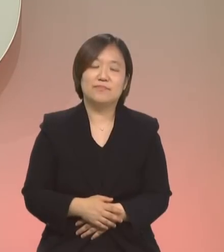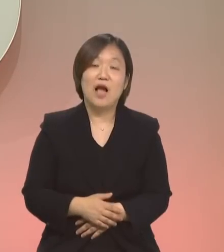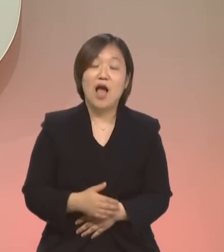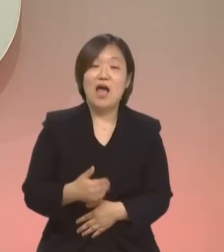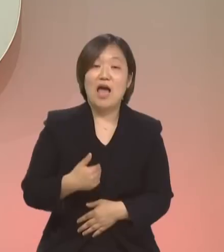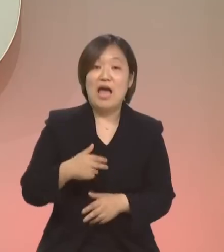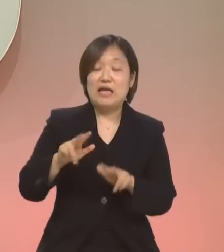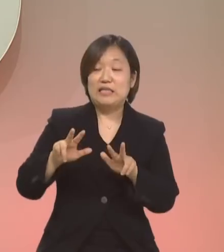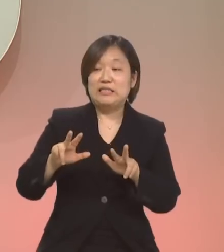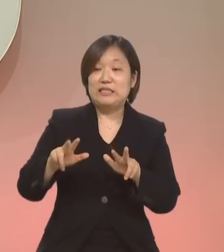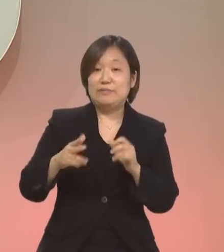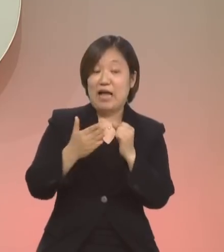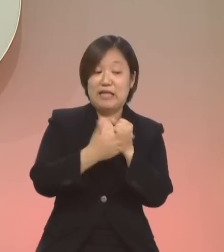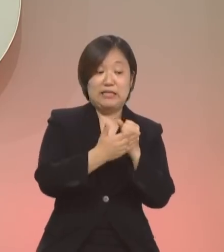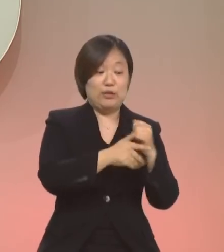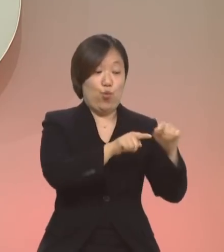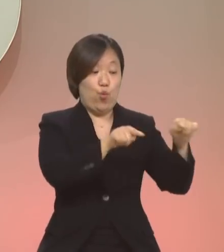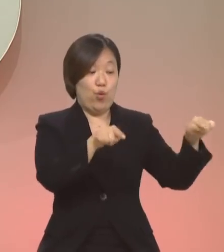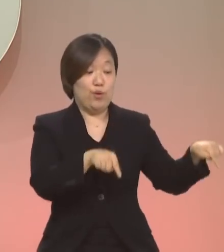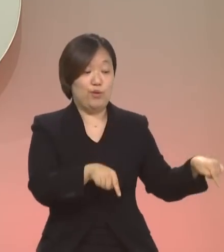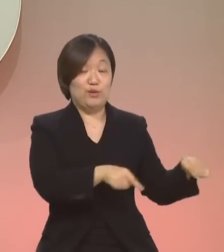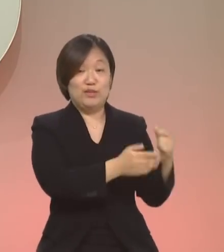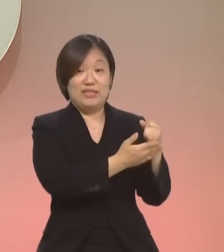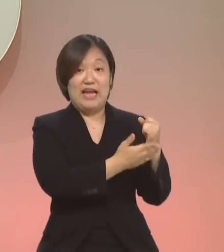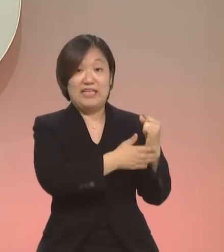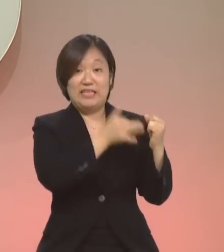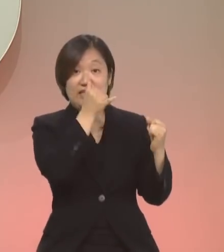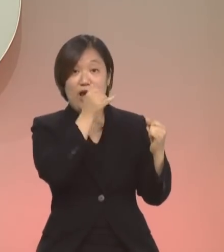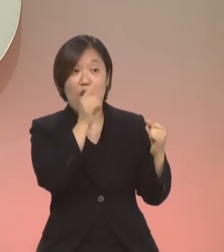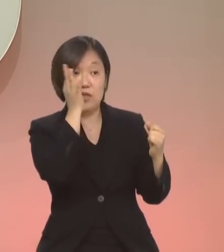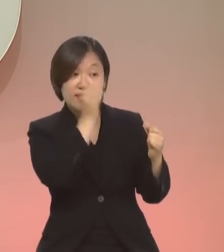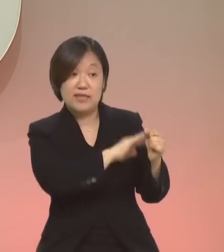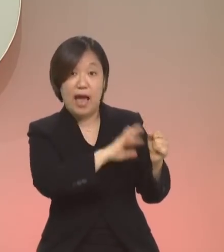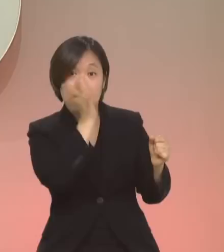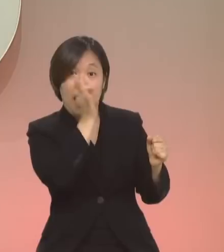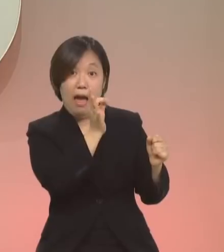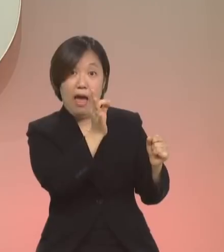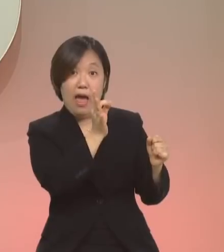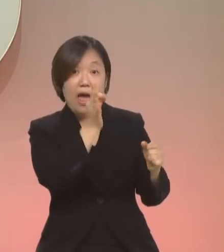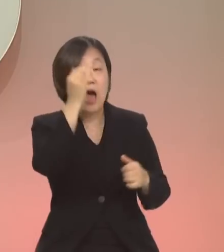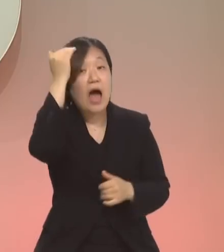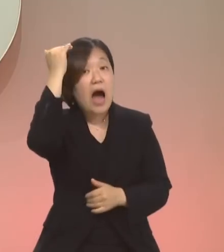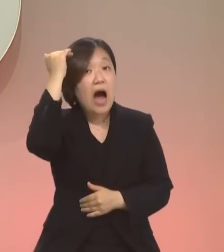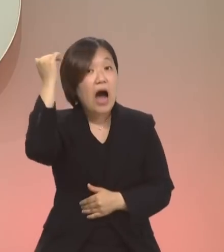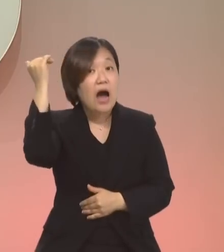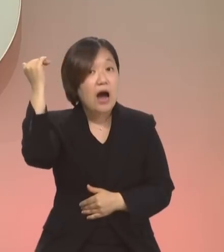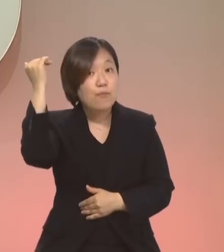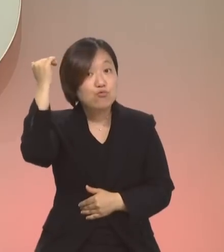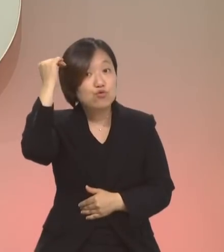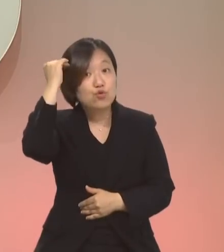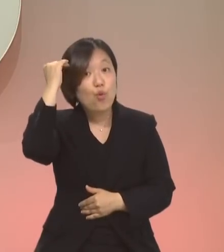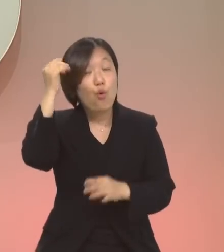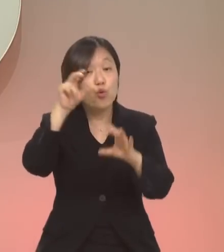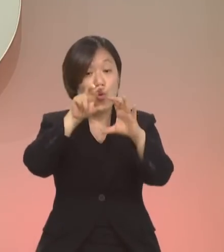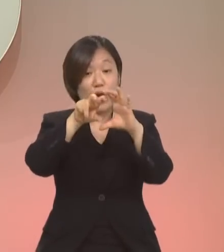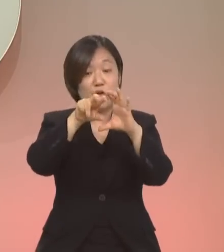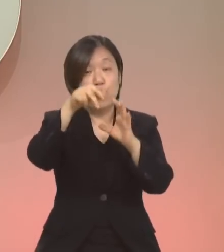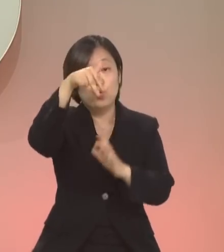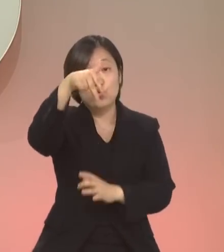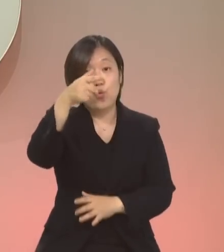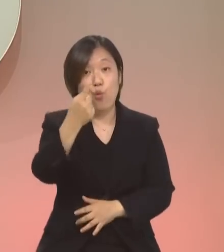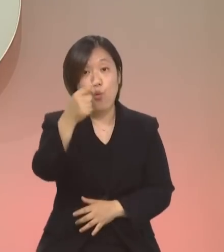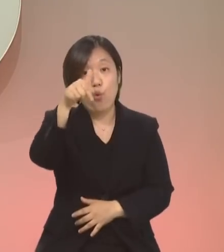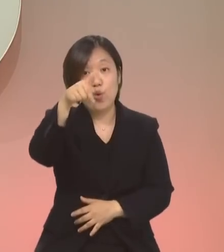영상에 이렇게 사진 하나 올려 주실 거예요 우리 대한불교 조계종을 상징하는 마크가 있어요 마크